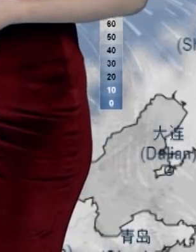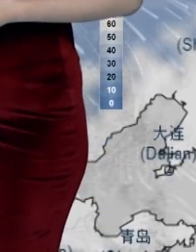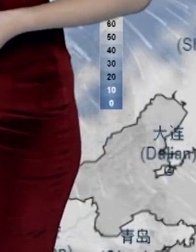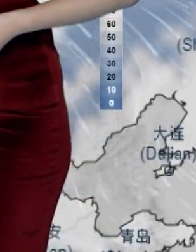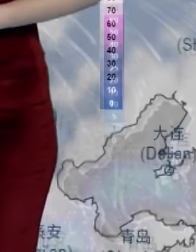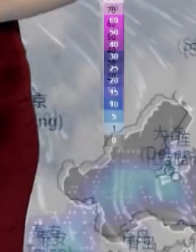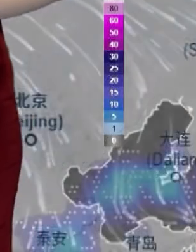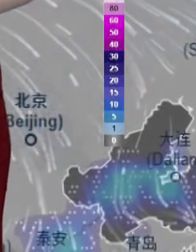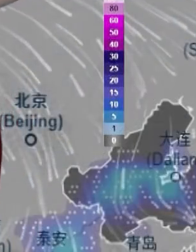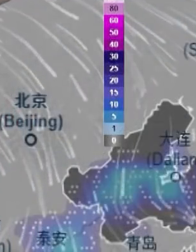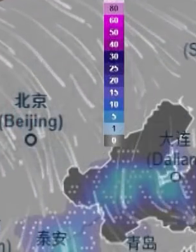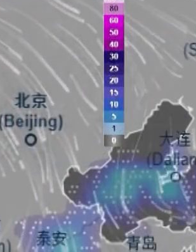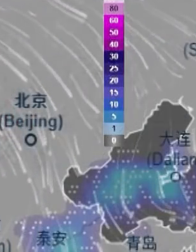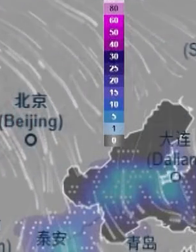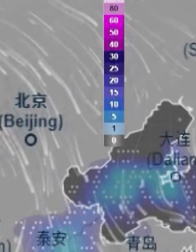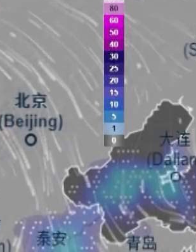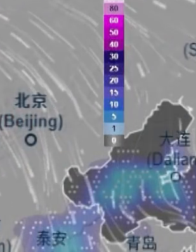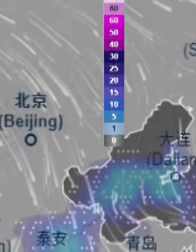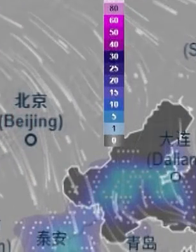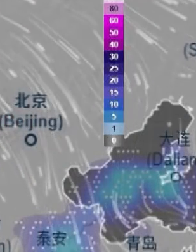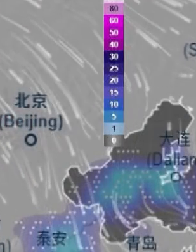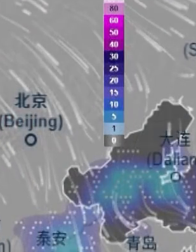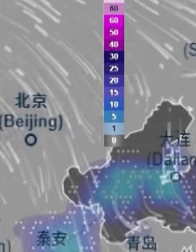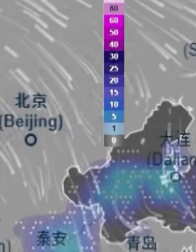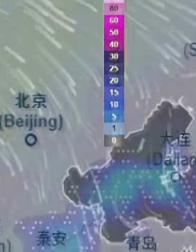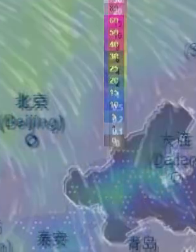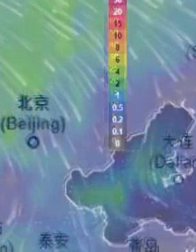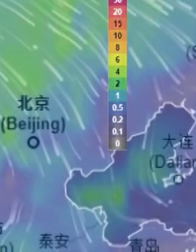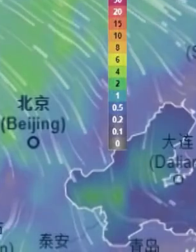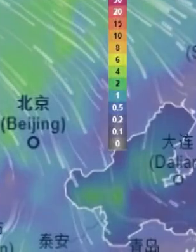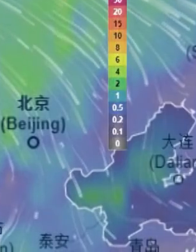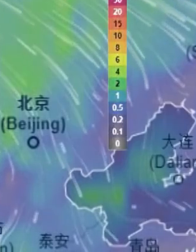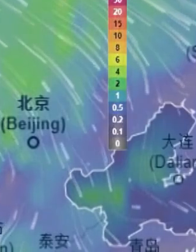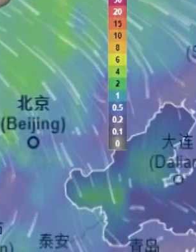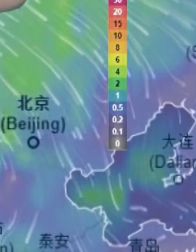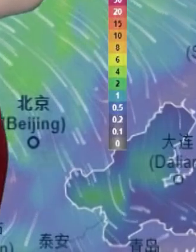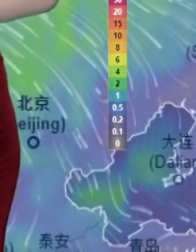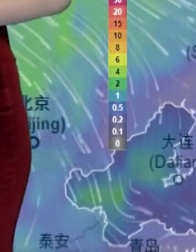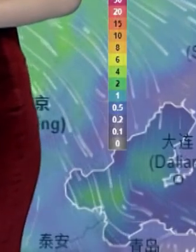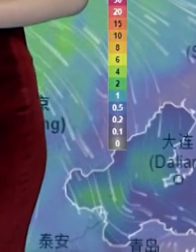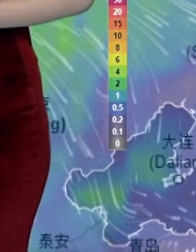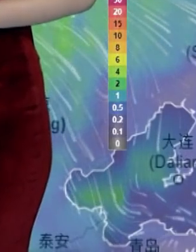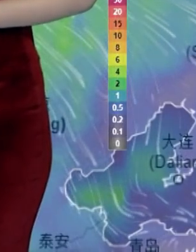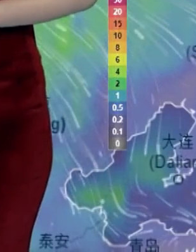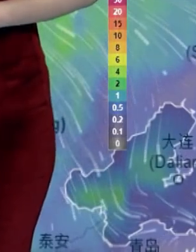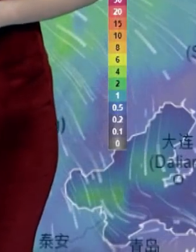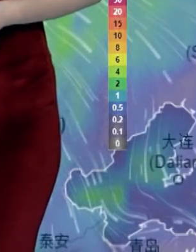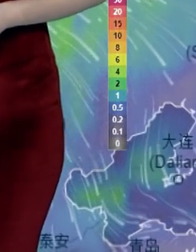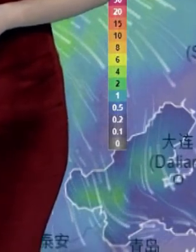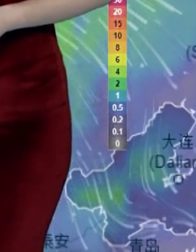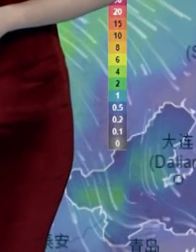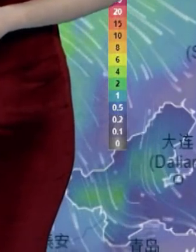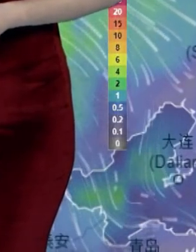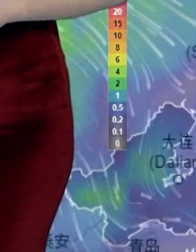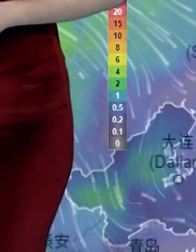үлдээ. Өнөөш нулин маргааш өдөртөө нийт нутгаар цас орохгүй. Салхины чиглэл гол төлөв баруун өмнөөс секундэд 4-9 метр хүрч салхилсан тогтмол